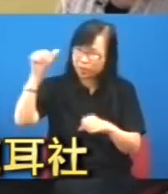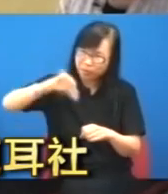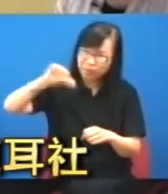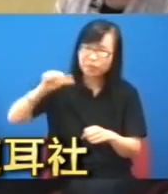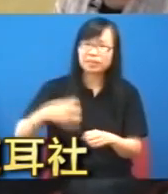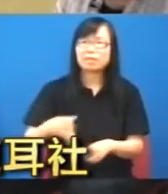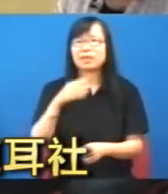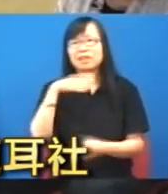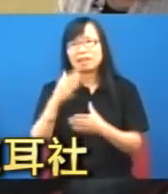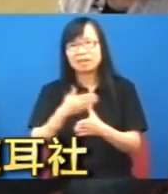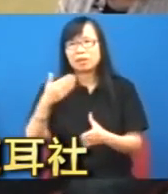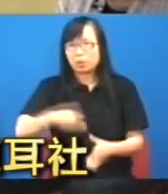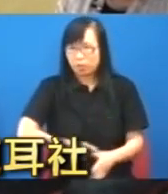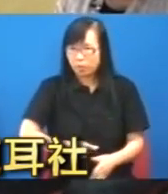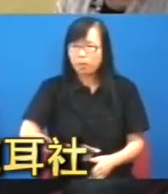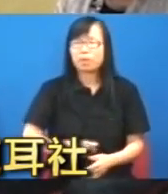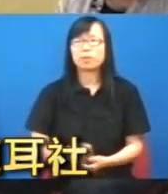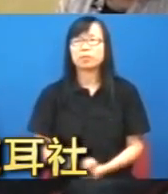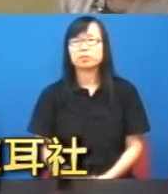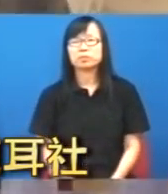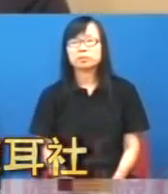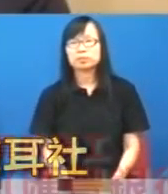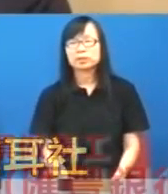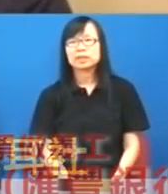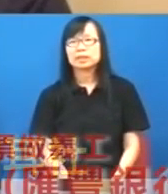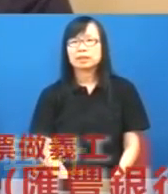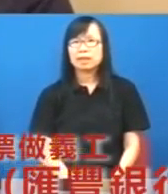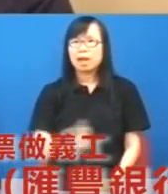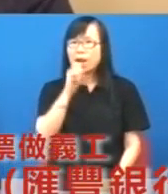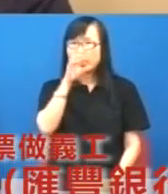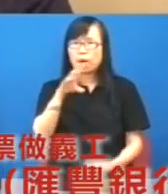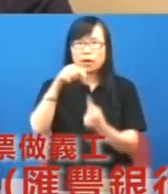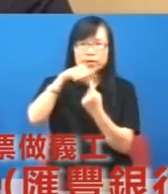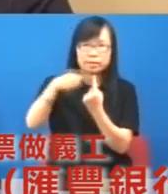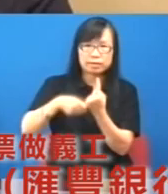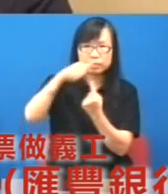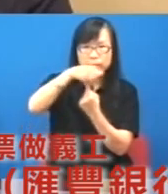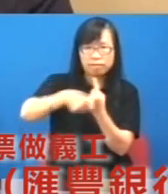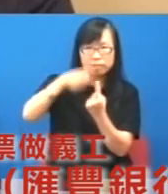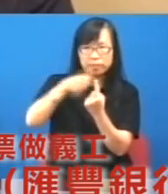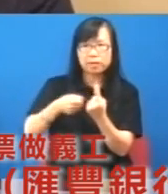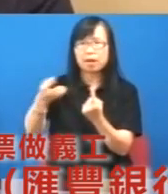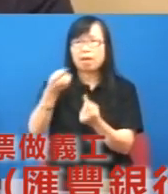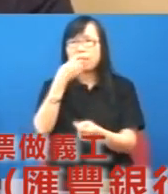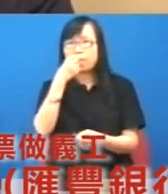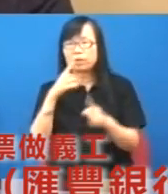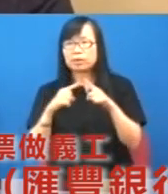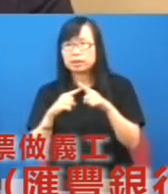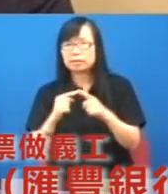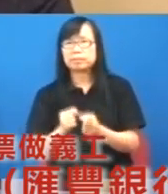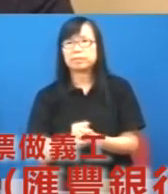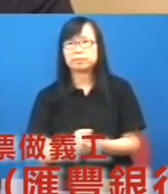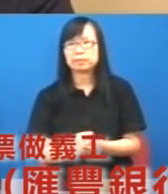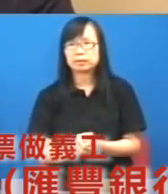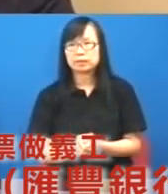因為肚餓啫。 肚餓啫。 嗱，呢個講起招真係，其實香港人而家嘅命運真係好